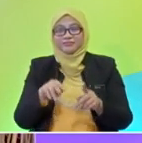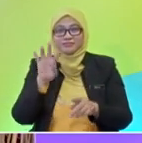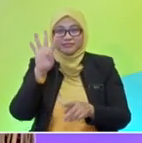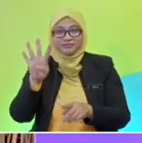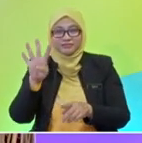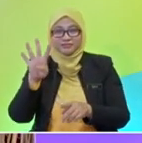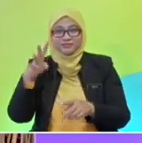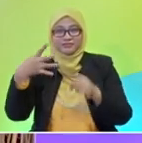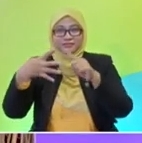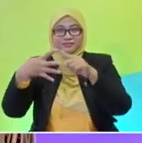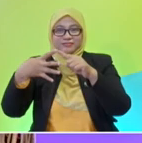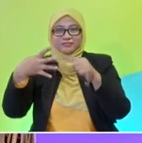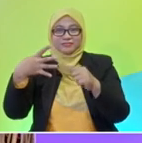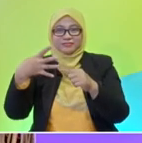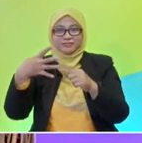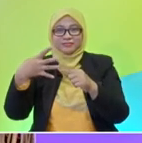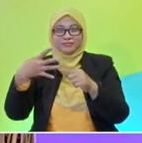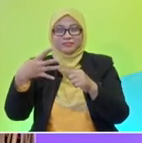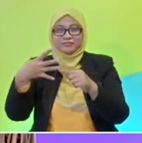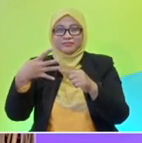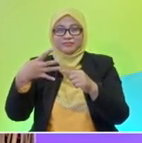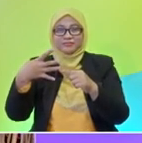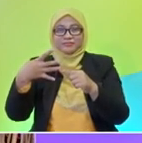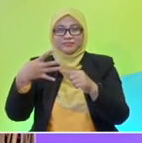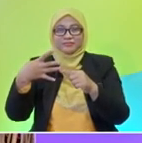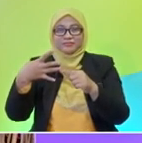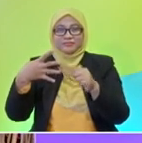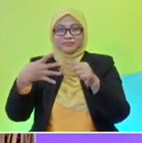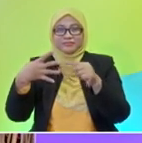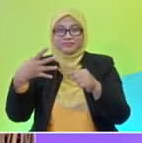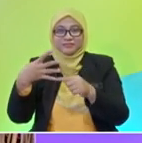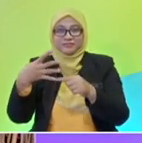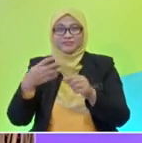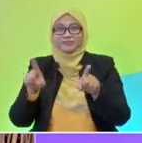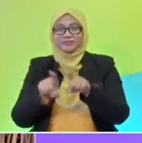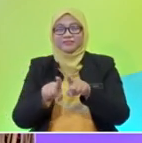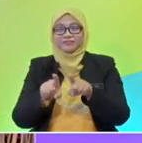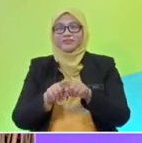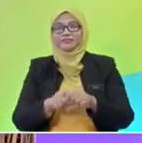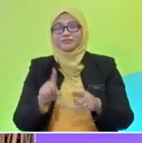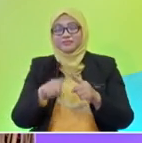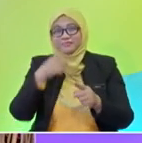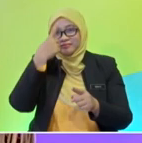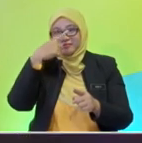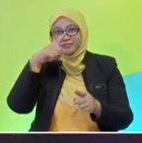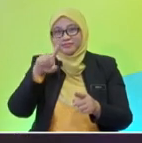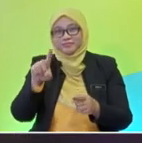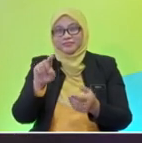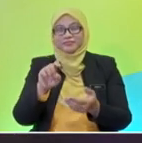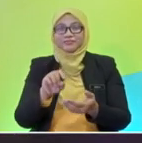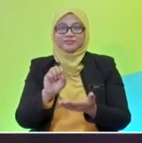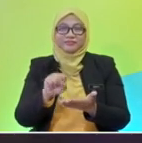baris pertama dan kedua, contohnya AB, dia akan ulang semula AB. Okey, dan seterusnya. Tapi untuk sajak, dia tak